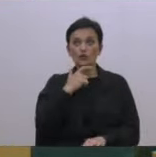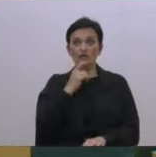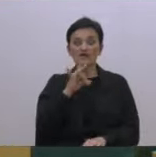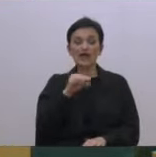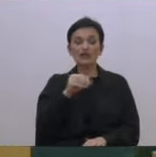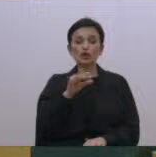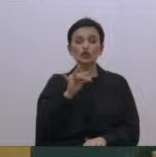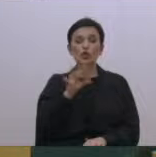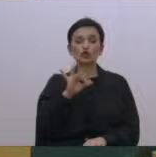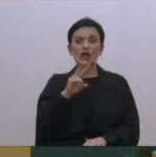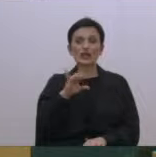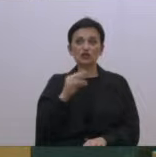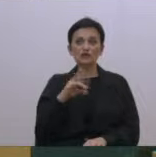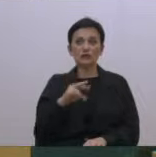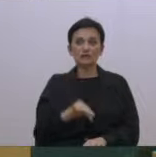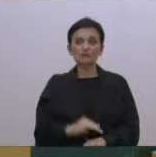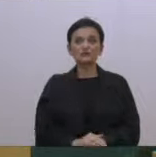რატი იონათამიშვილი.